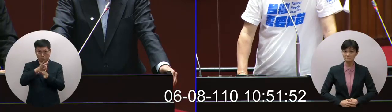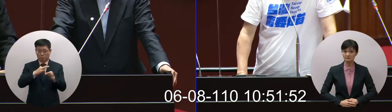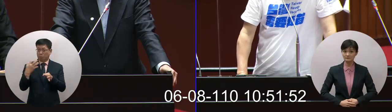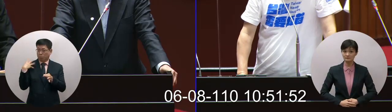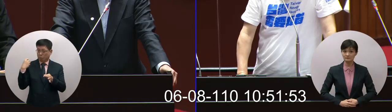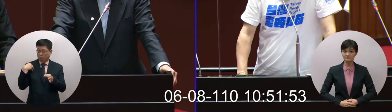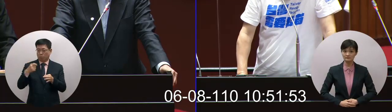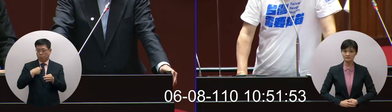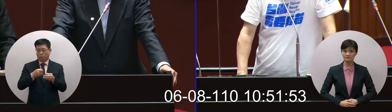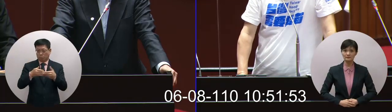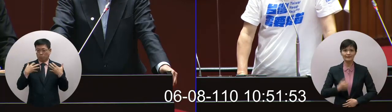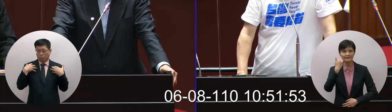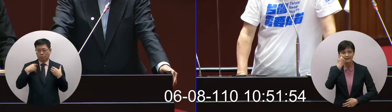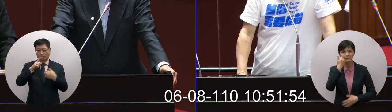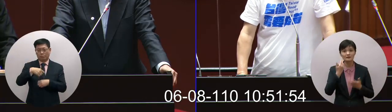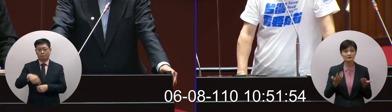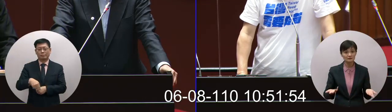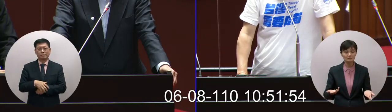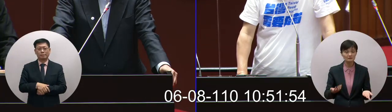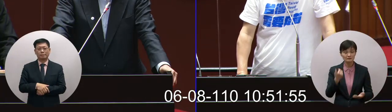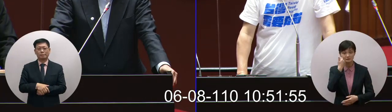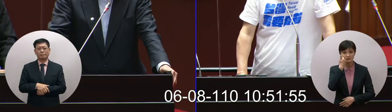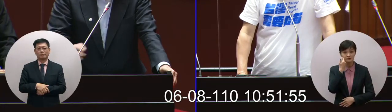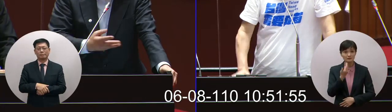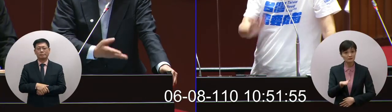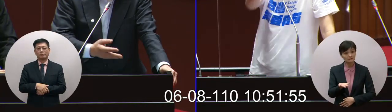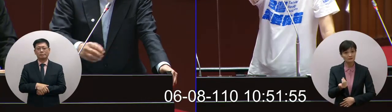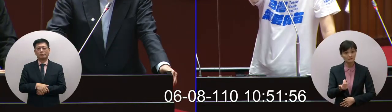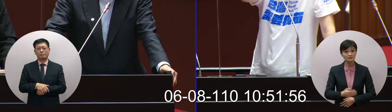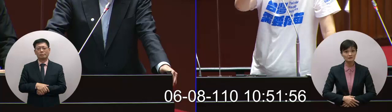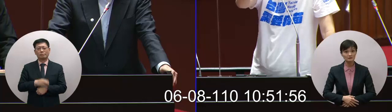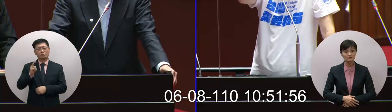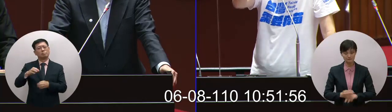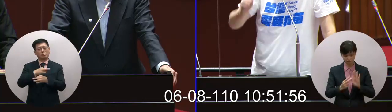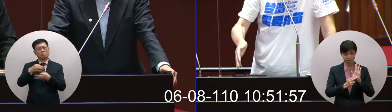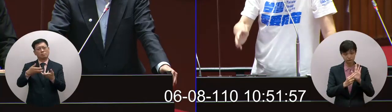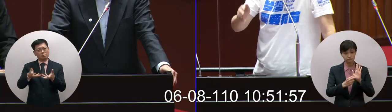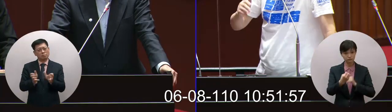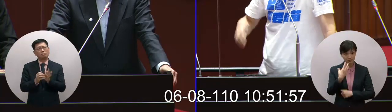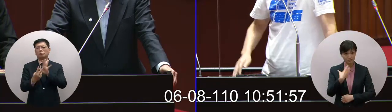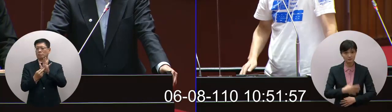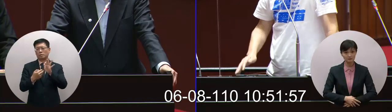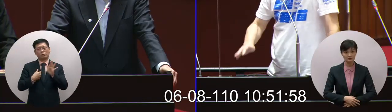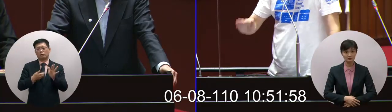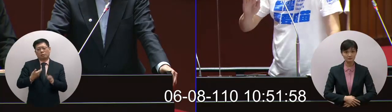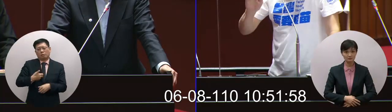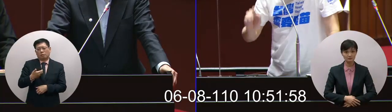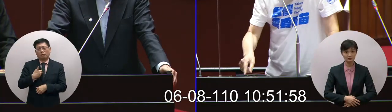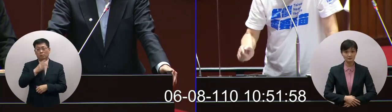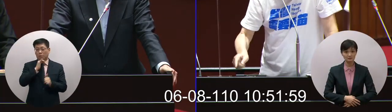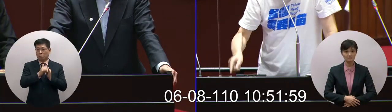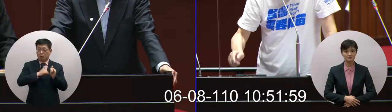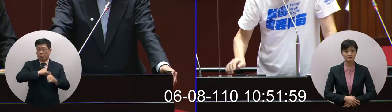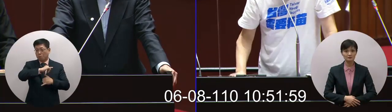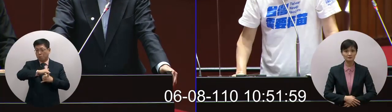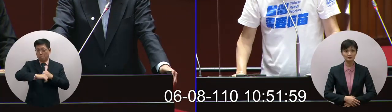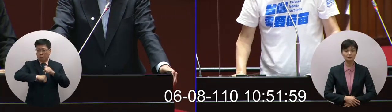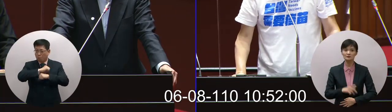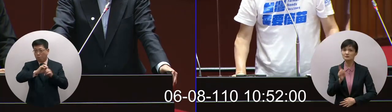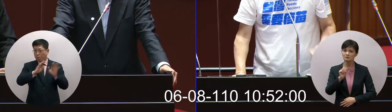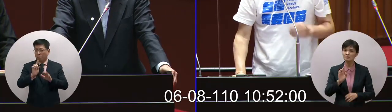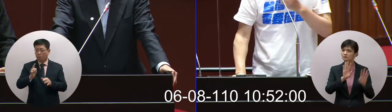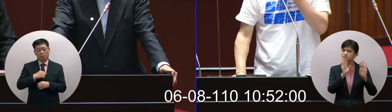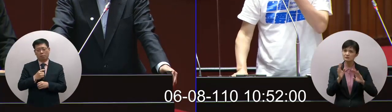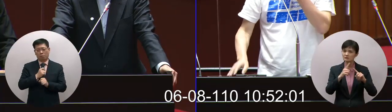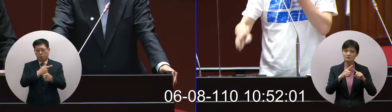所必要的人类。 什么人嘛？ 所以我们请经济部要来排这个，当然我没办法知道社会运作 怎么 一些基本的